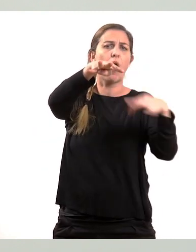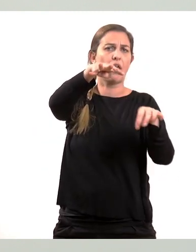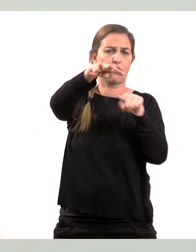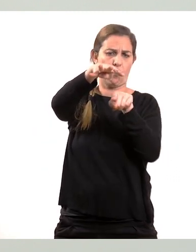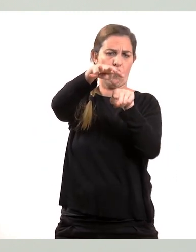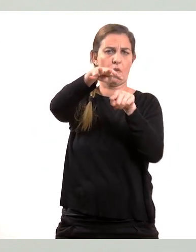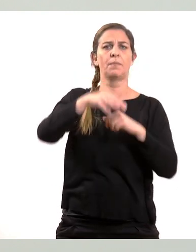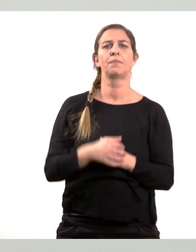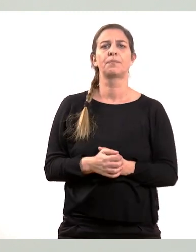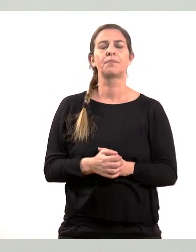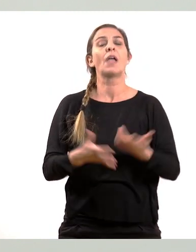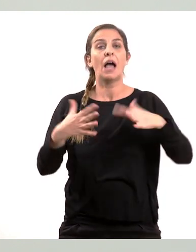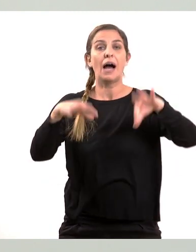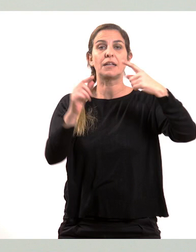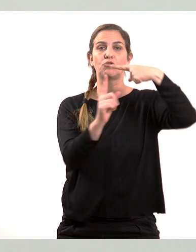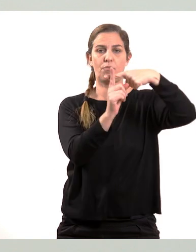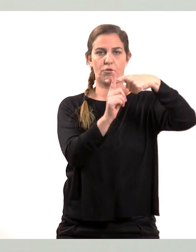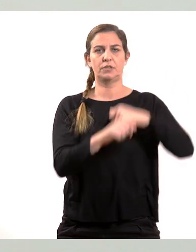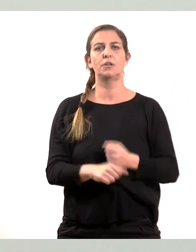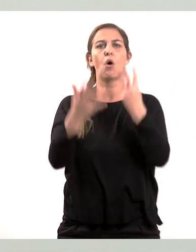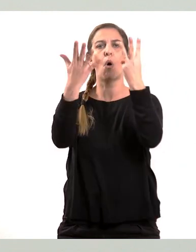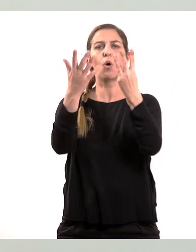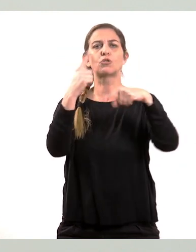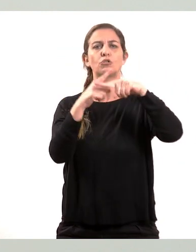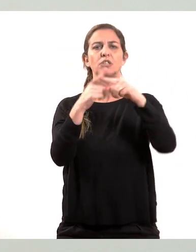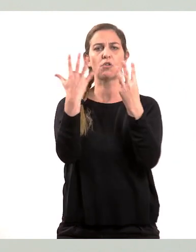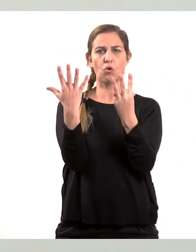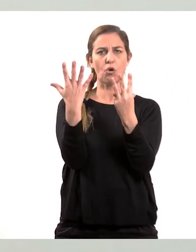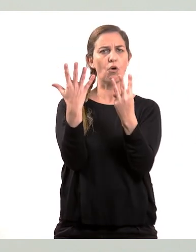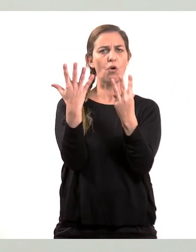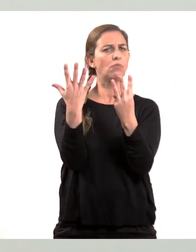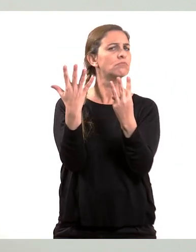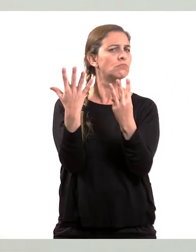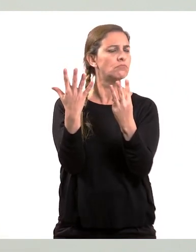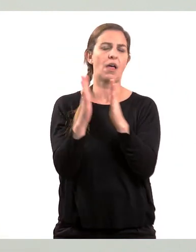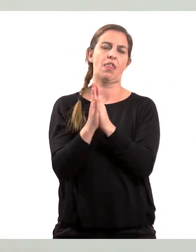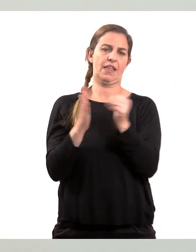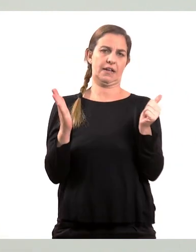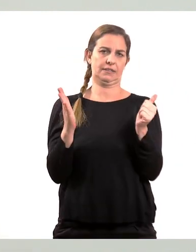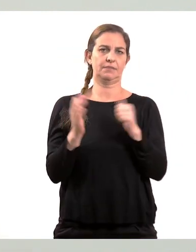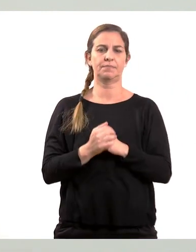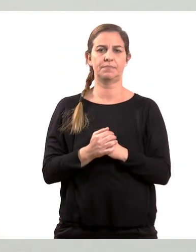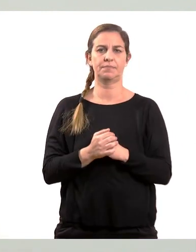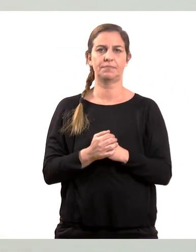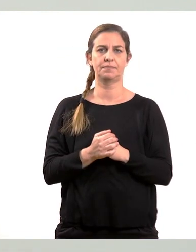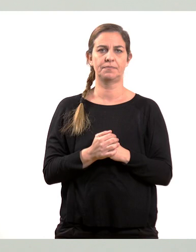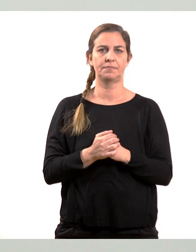Και ξεκινάμε την πρόσθεση. 8 και 8. Ακούω. 16.